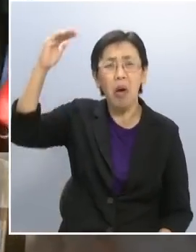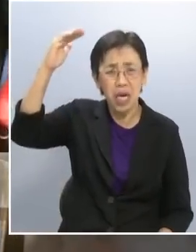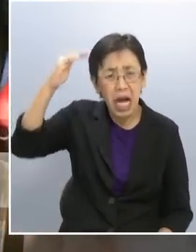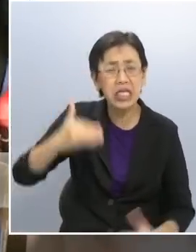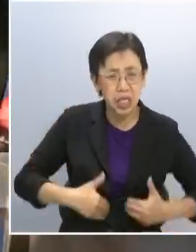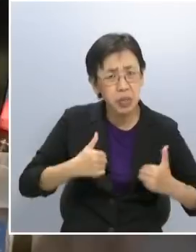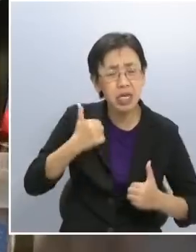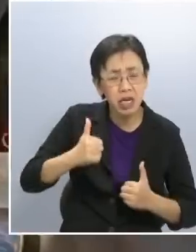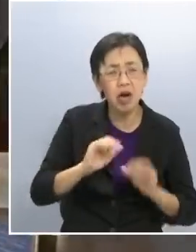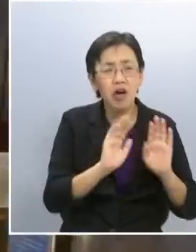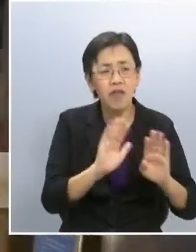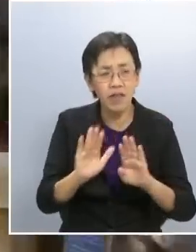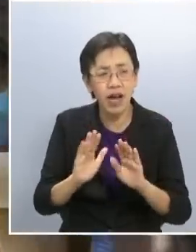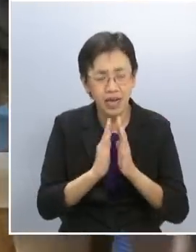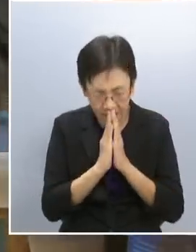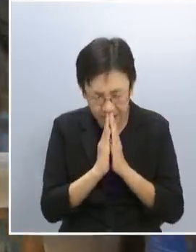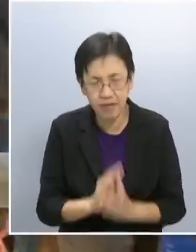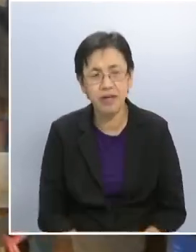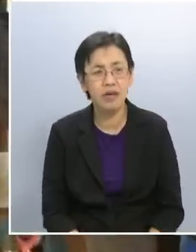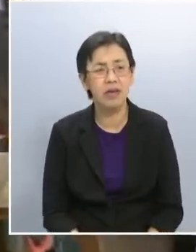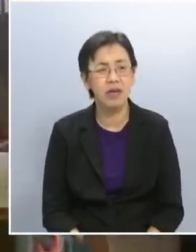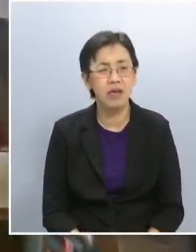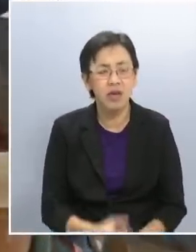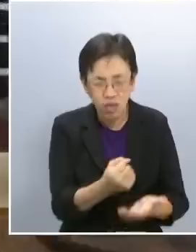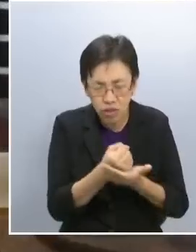อยากฝากด้วยนะคะช่วยด้วยนะคะ